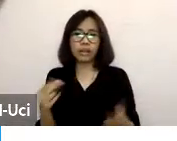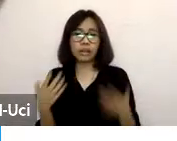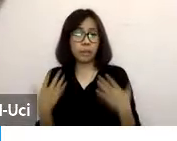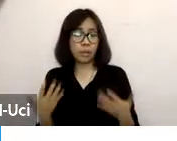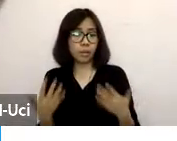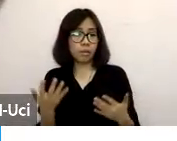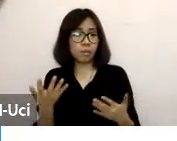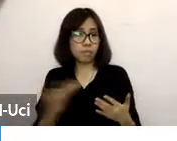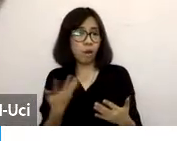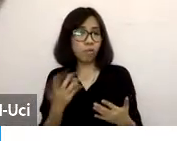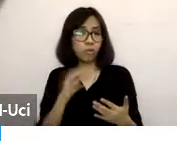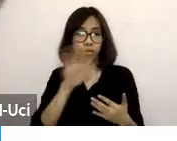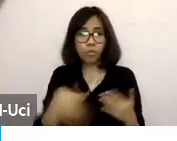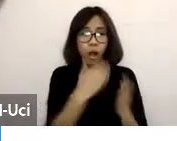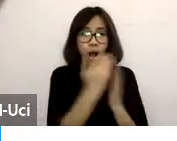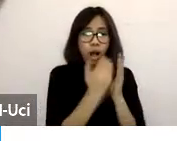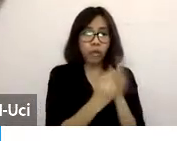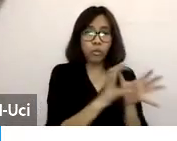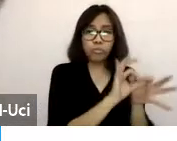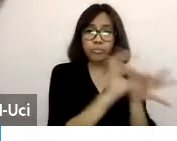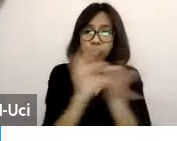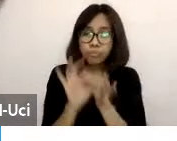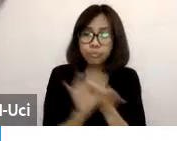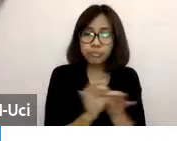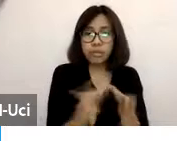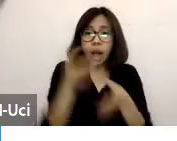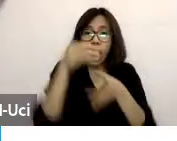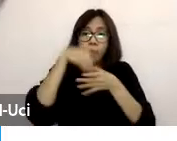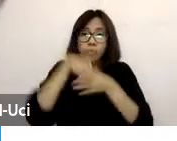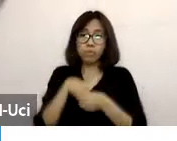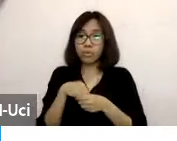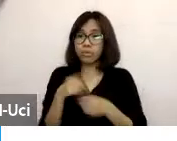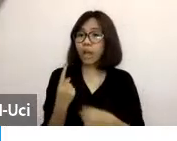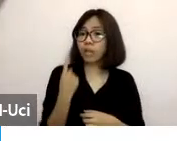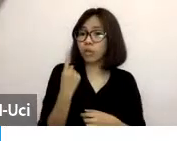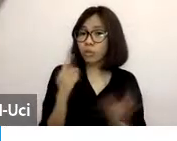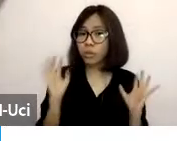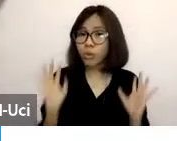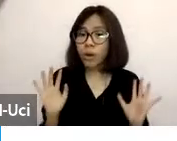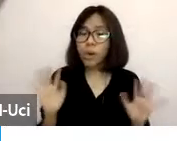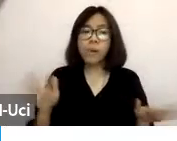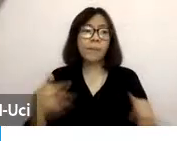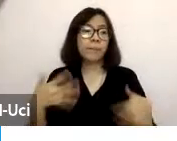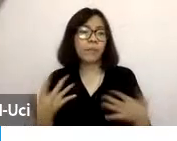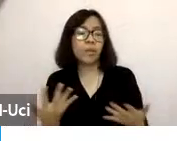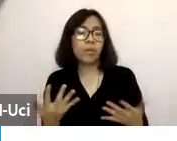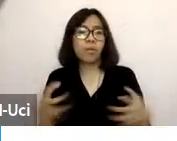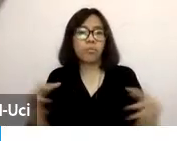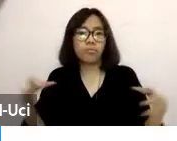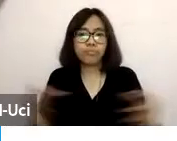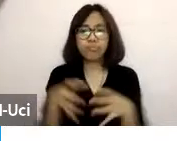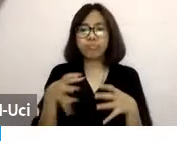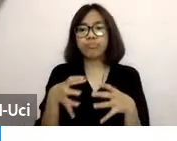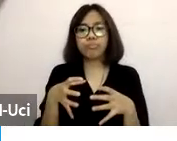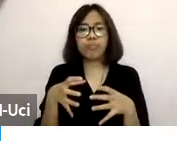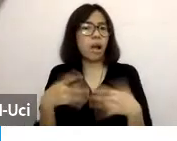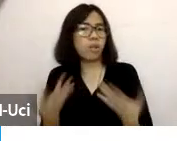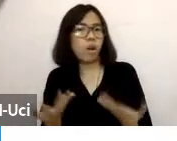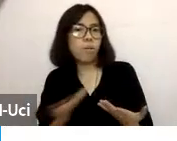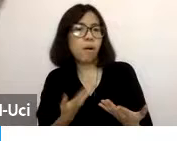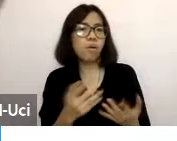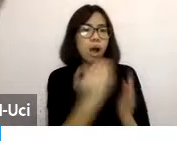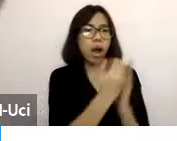hal tersebut atau kita kemudian secara perlahan kita jalan nah secara untuk kemudian akhirnya berbarengan